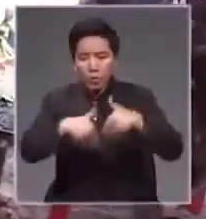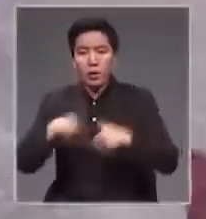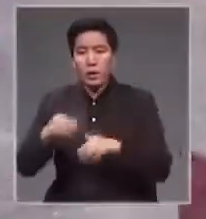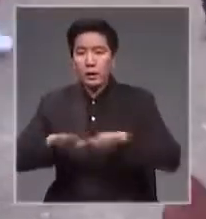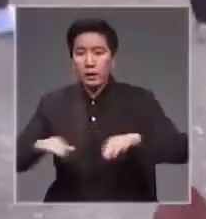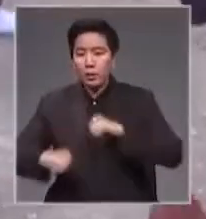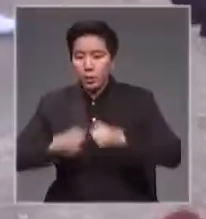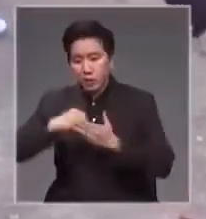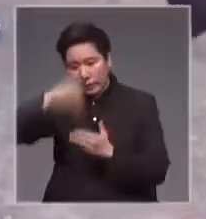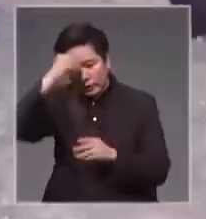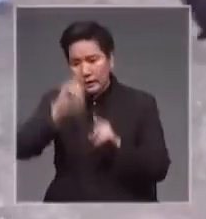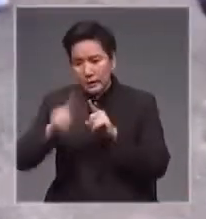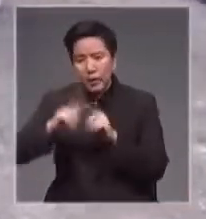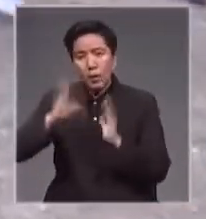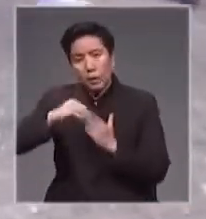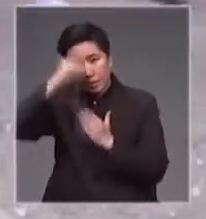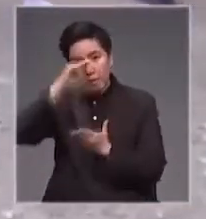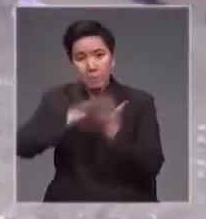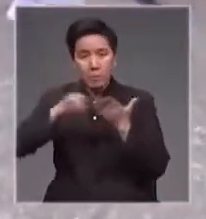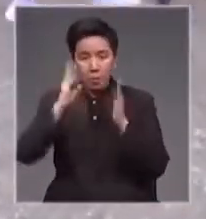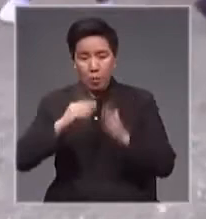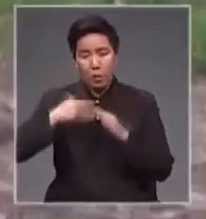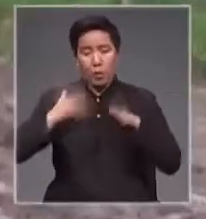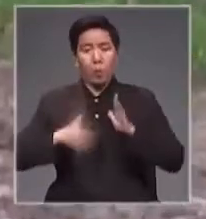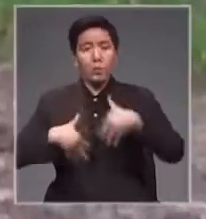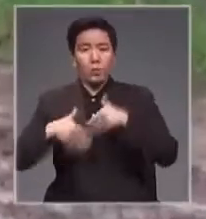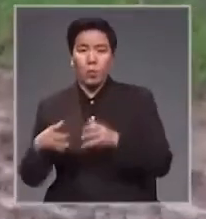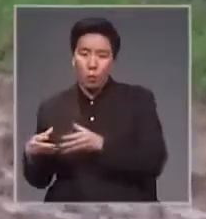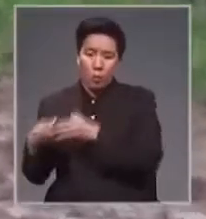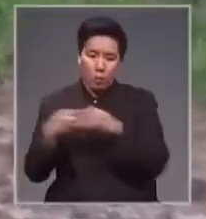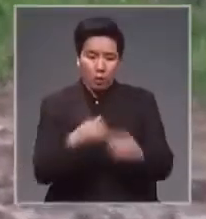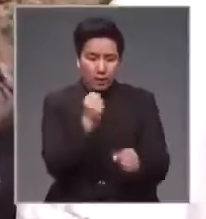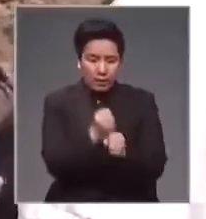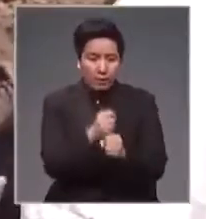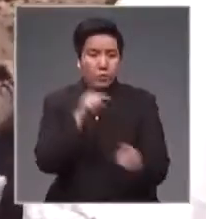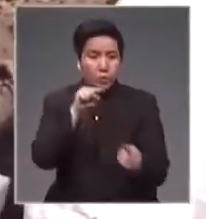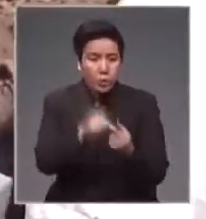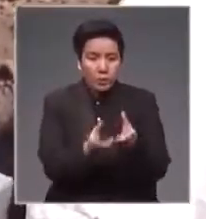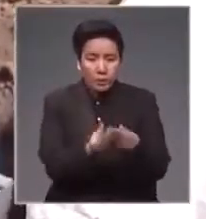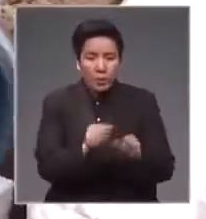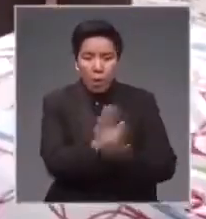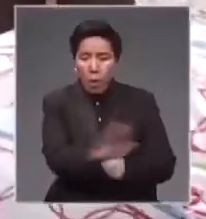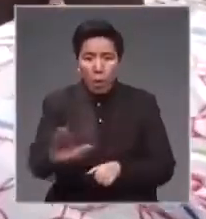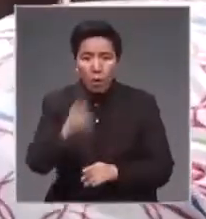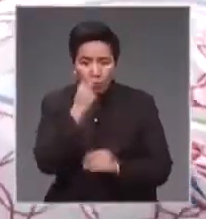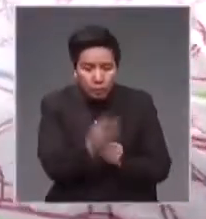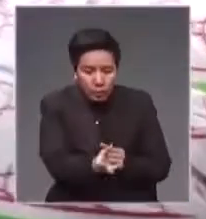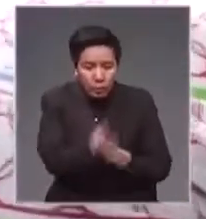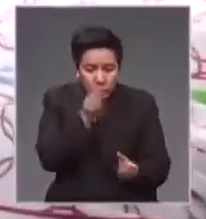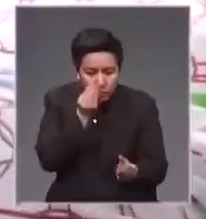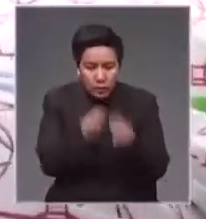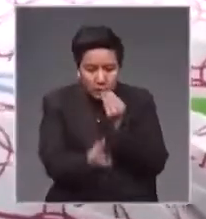นักเรียนนิสิตนักศึกษาและประชาชนไปร่วมกันทำงานในพื้นที่นะครับศึกษาเรียนรู้ร่วม